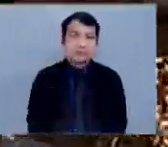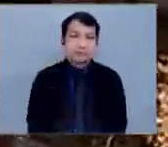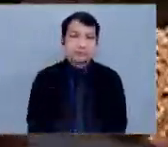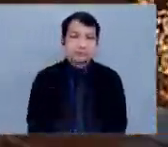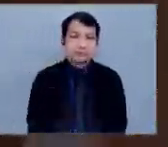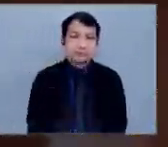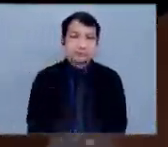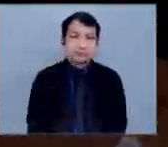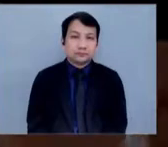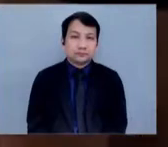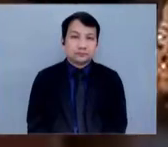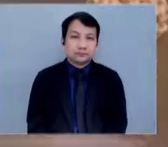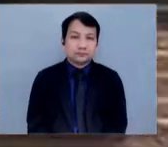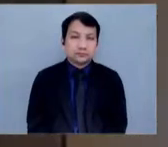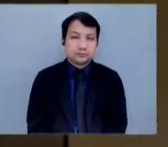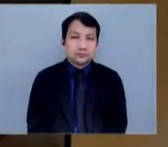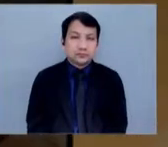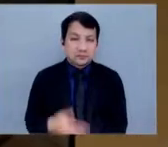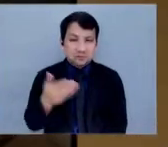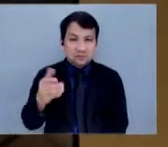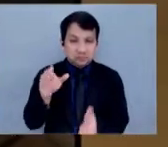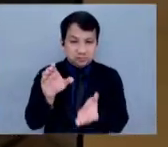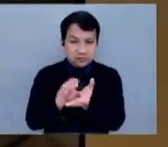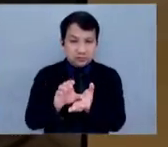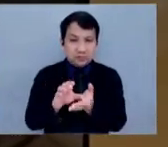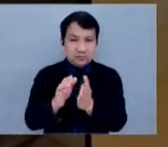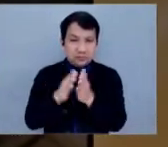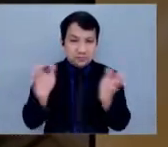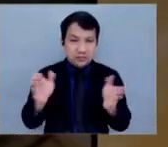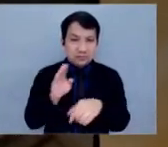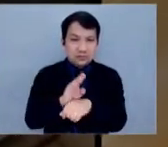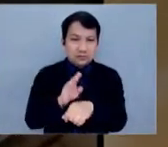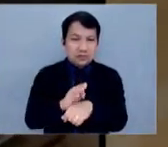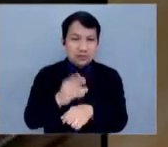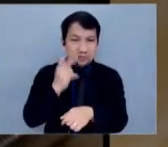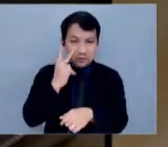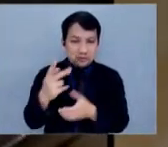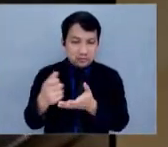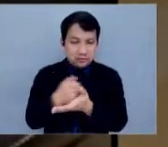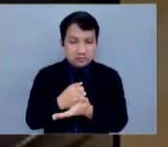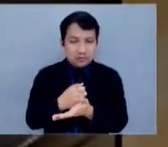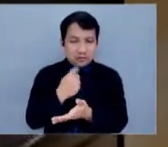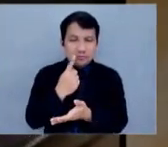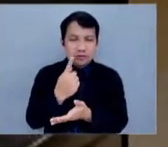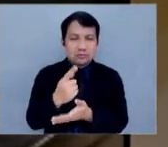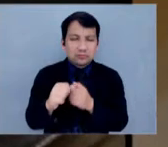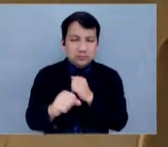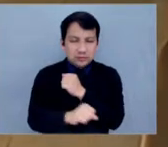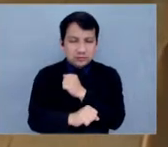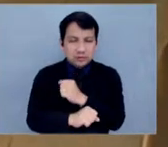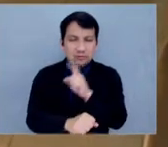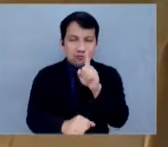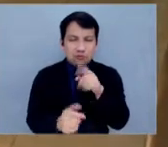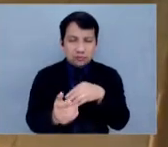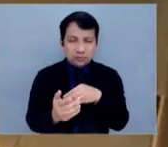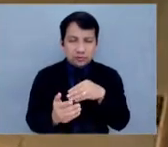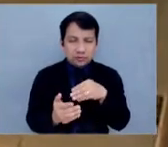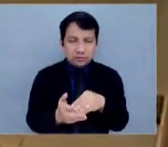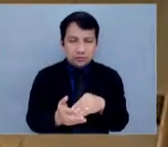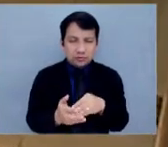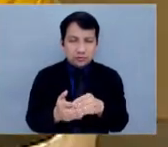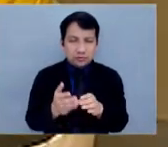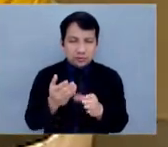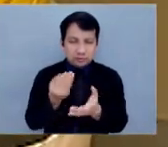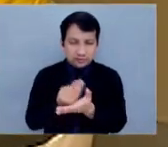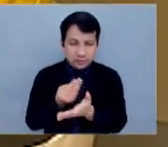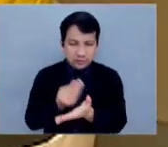na malaking negosyo po. Narecover sa sasakyan niya ang ninakaw na 1,000,000 piso. Nakausap naman ng News